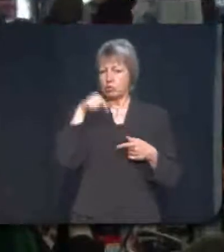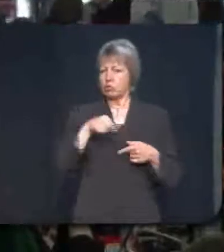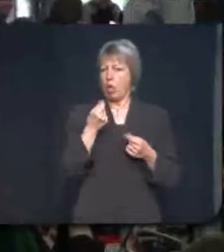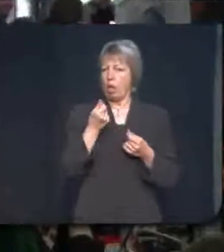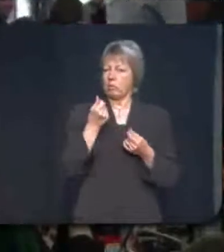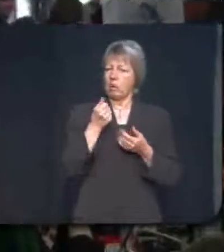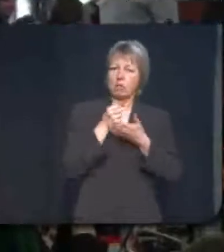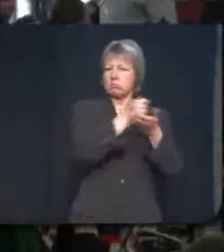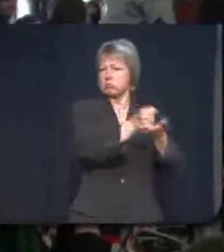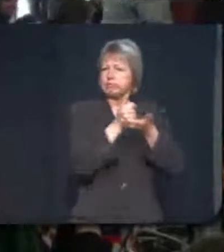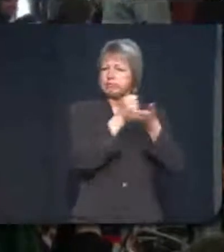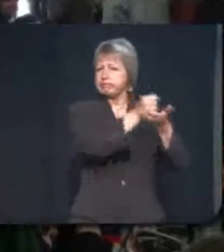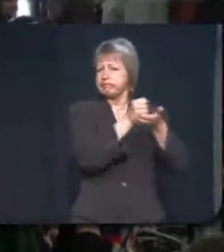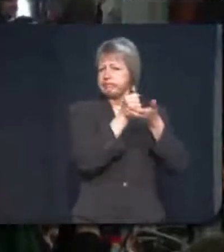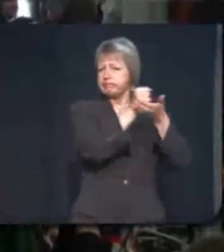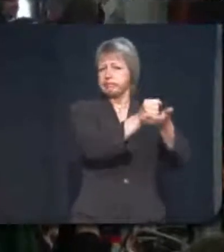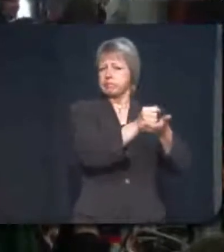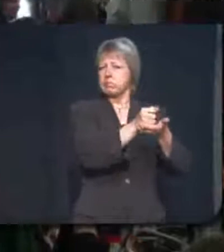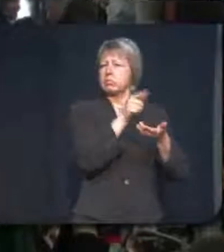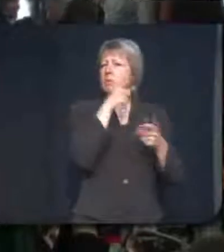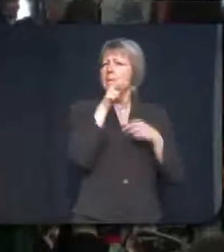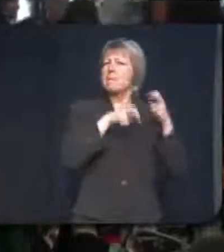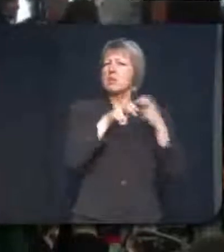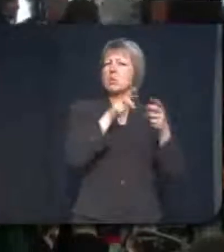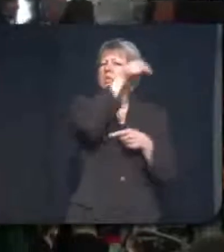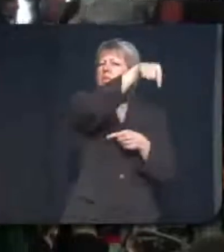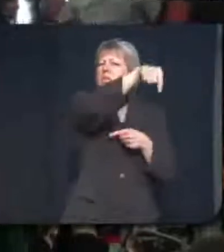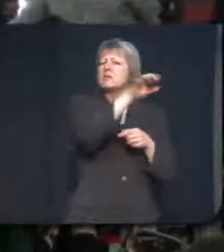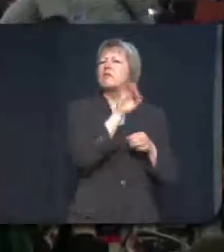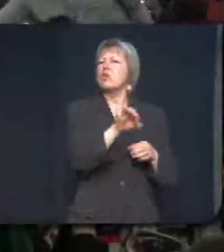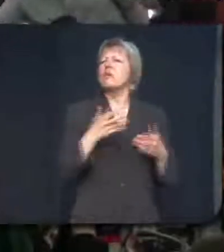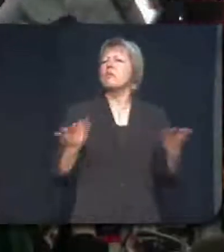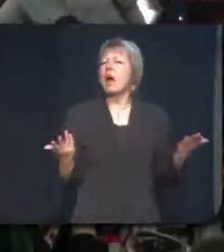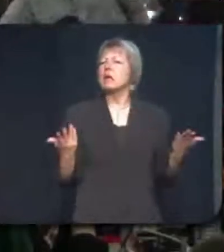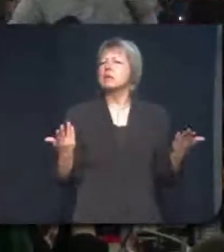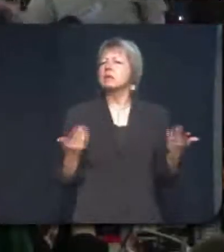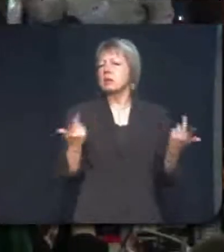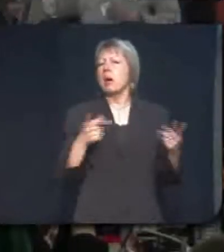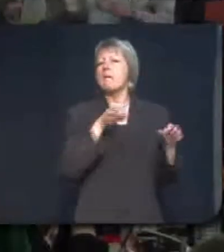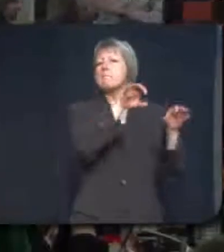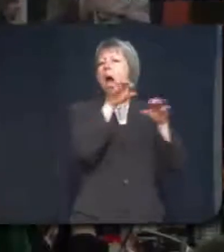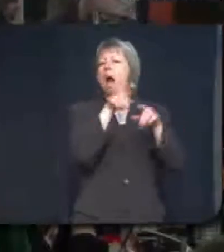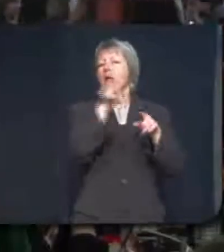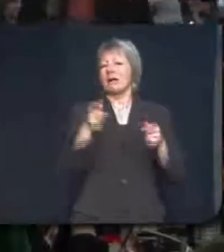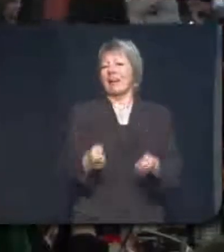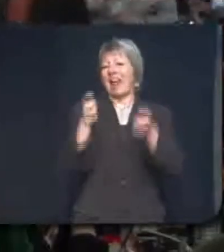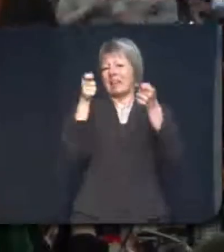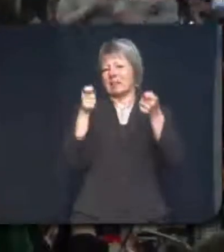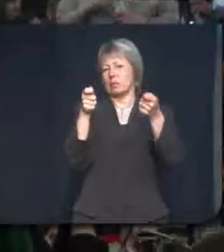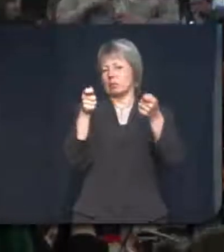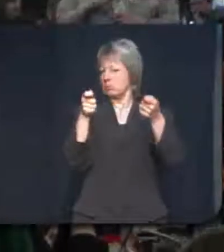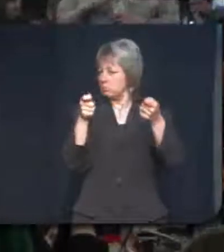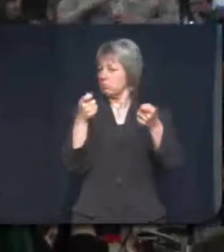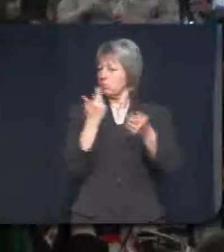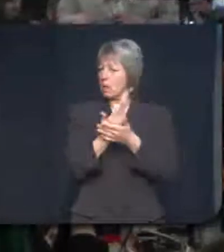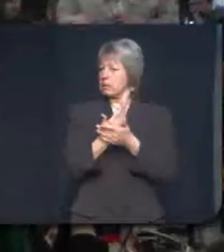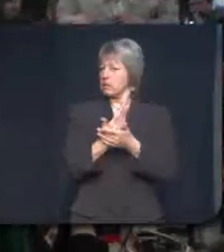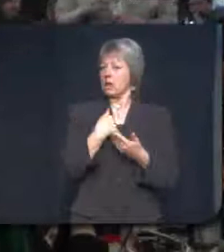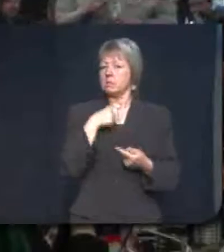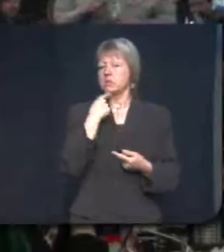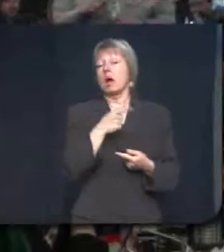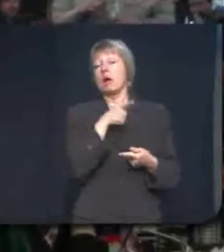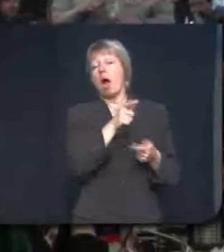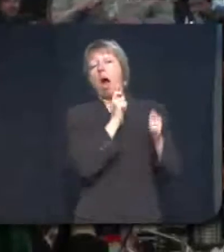und wozu werden sie benutzt wir kennen das Wort und ich will das gar nicht lange machen Bankenrettung und deshalb würde ich sagen wunderschöne